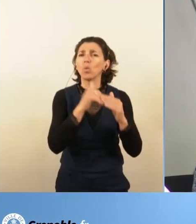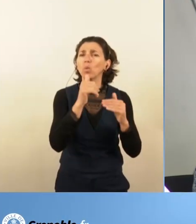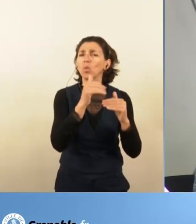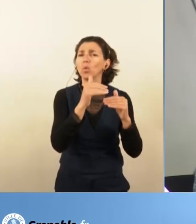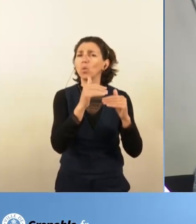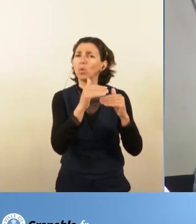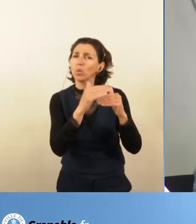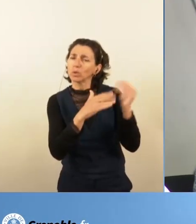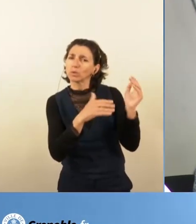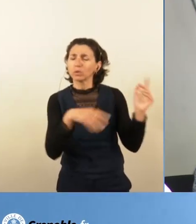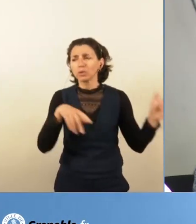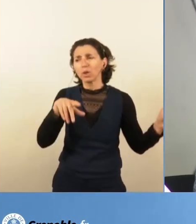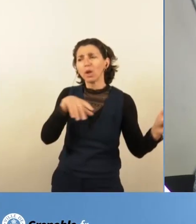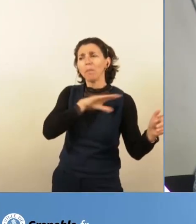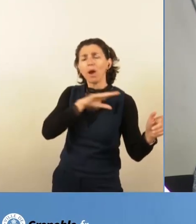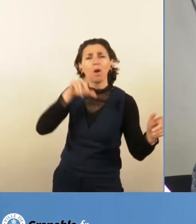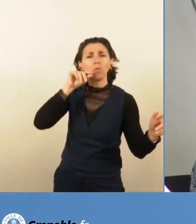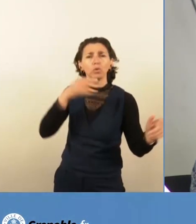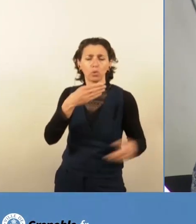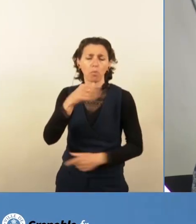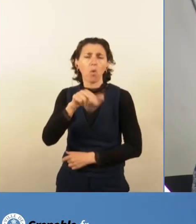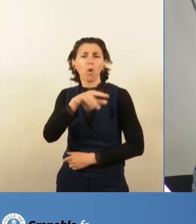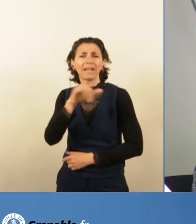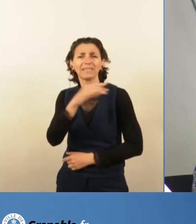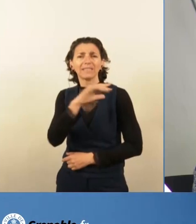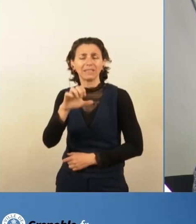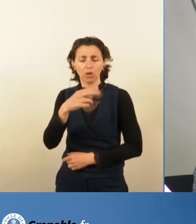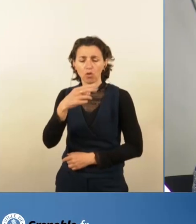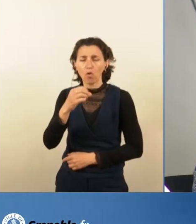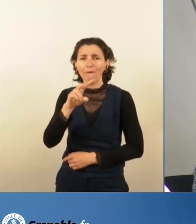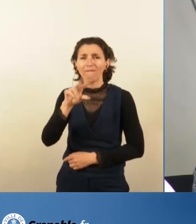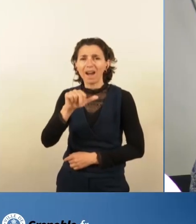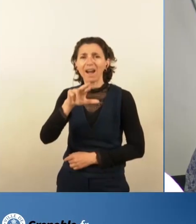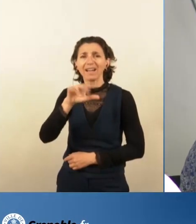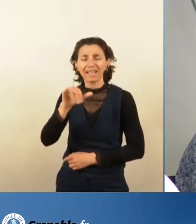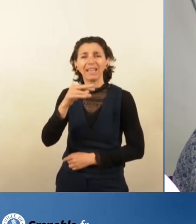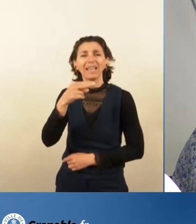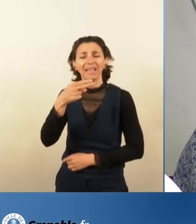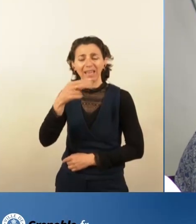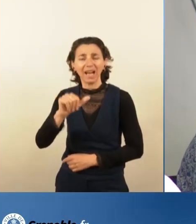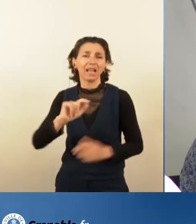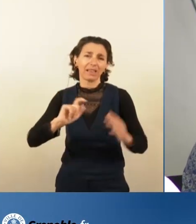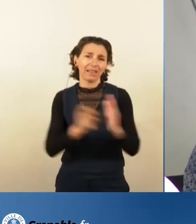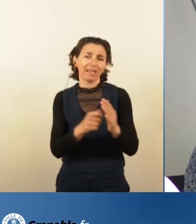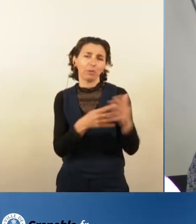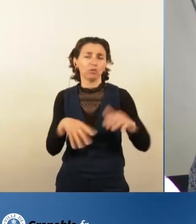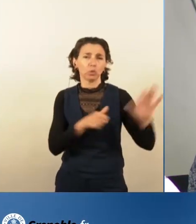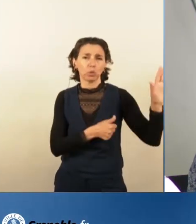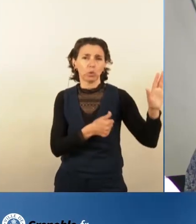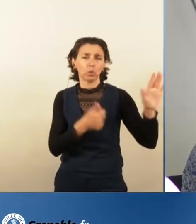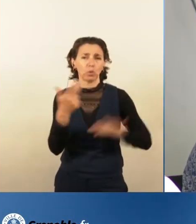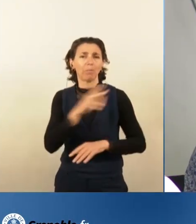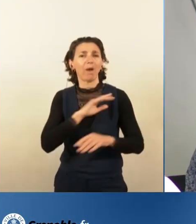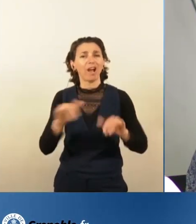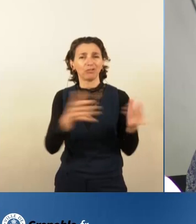l'instigation de l'architecte Maurice Novarina essentiellement en moment des JO 68 nous permet maintenant d'engager la